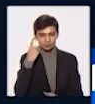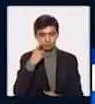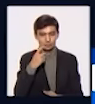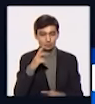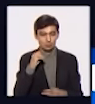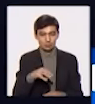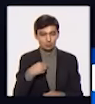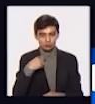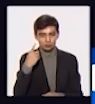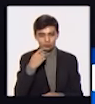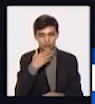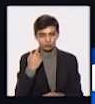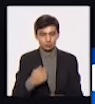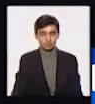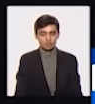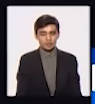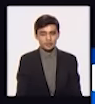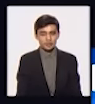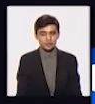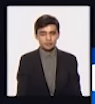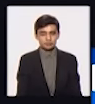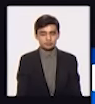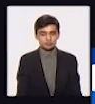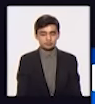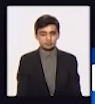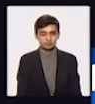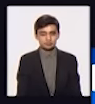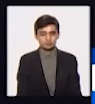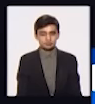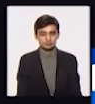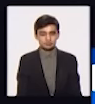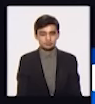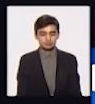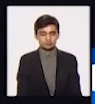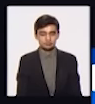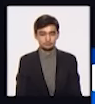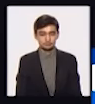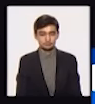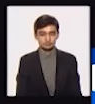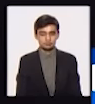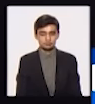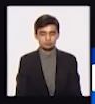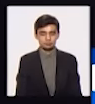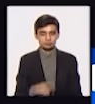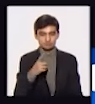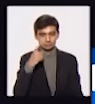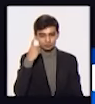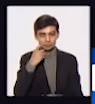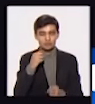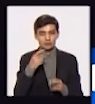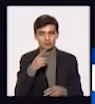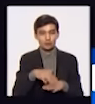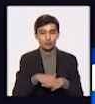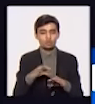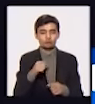Жоқ, қалай шығып алған жоқсыз? Ха? Шыпсыз ғой, массыз ғой. Сіз вообще халық не істеп